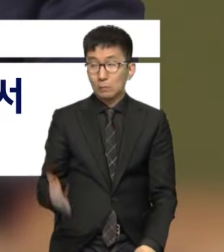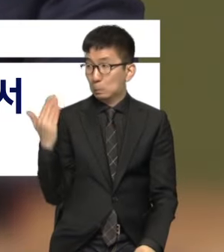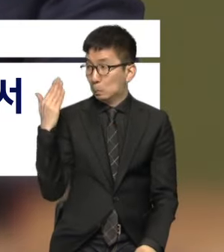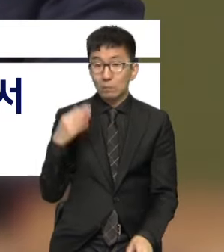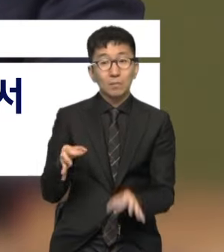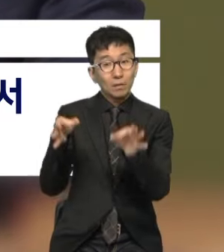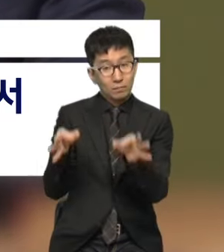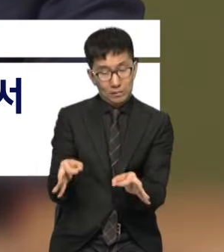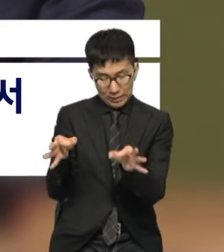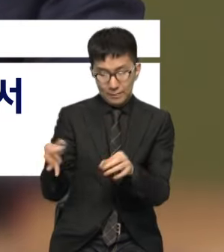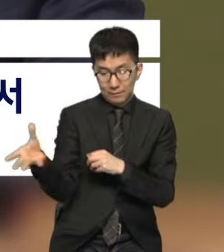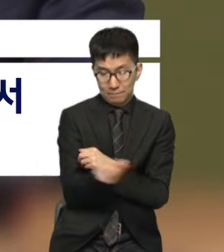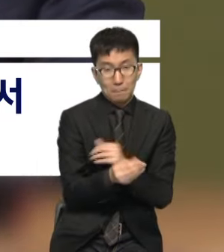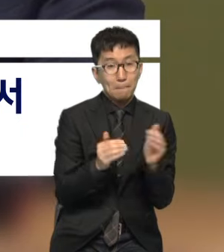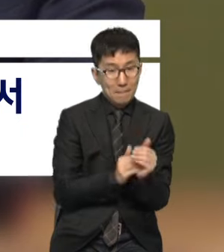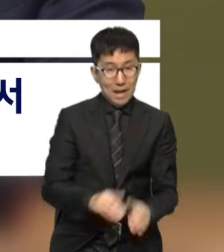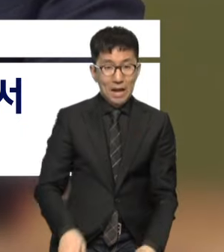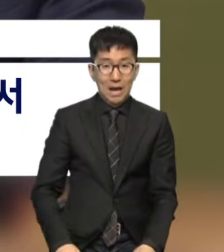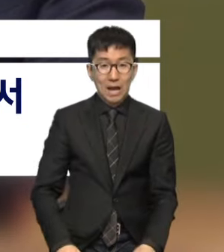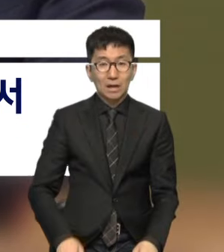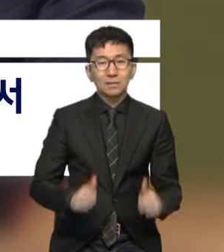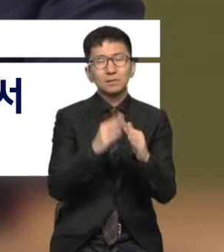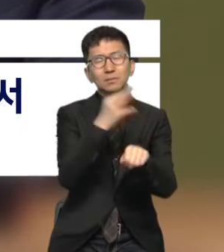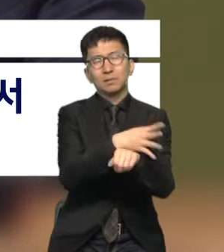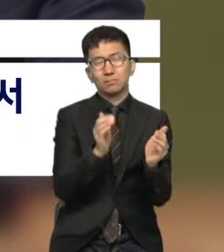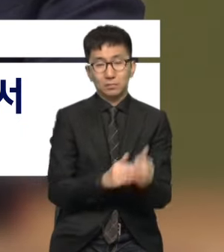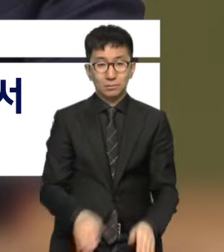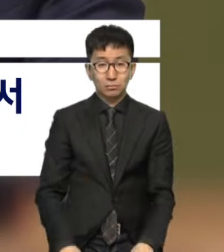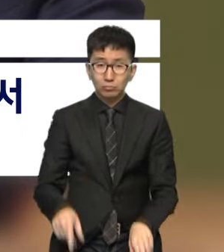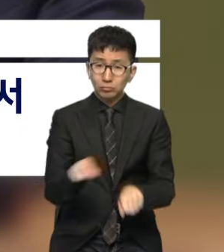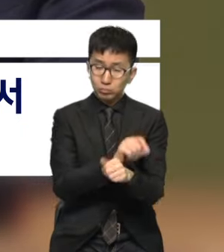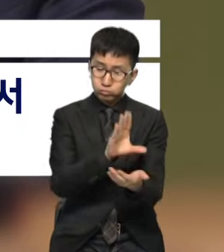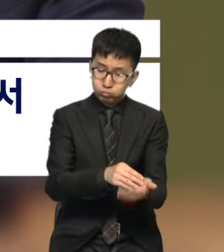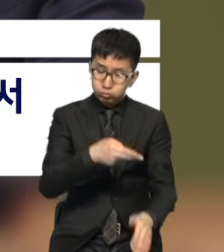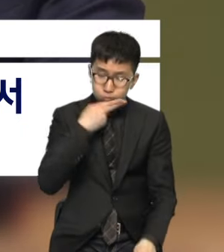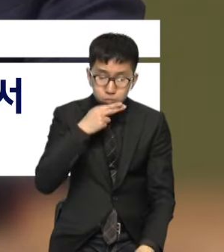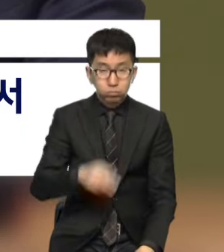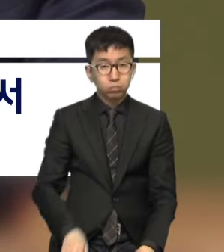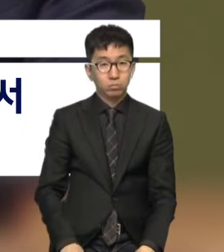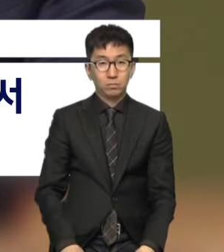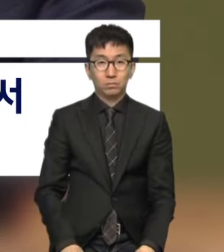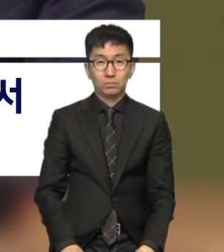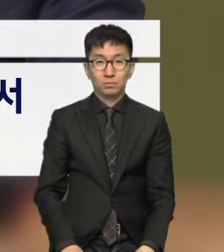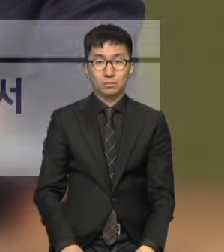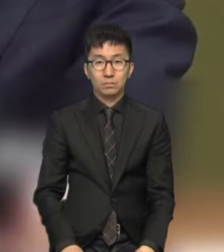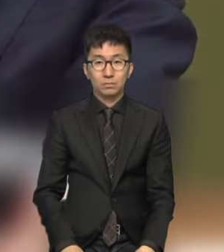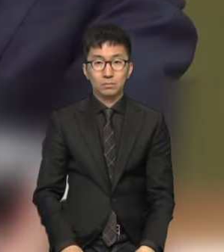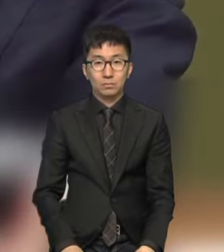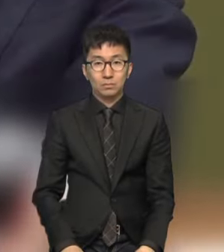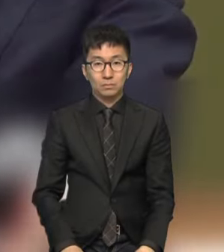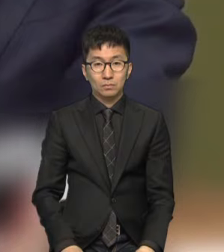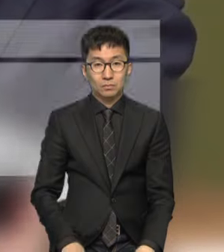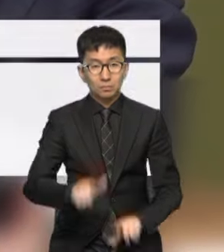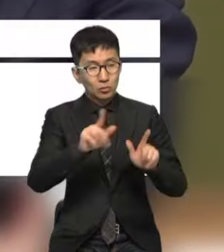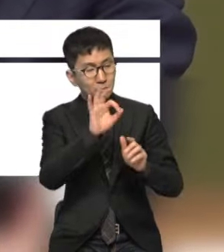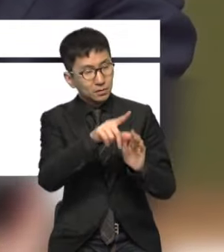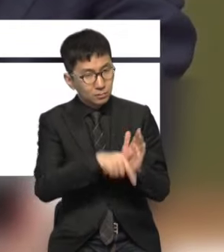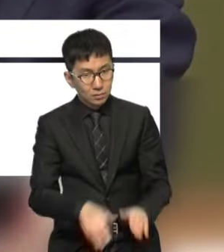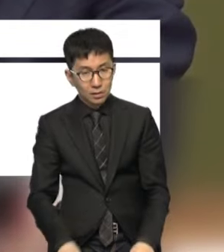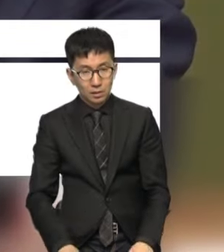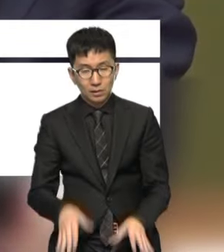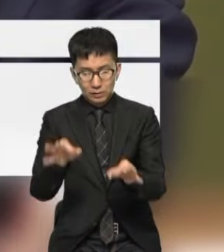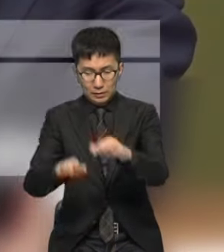그 대출을 받아가지고 저 주택을 자기 집을 장만을 했어요. 법적인 문제 하나도 없습니다. 이런 걸 영끌